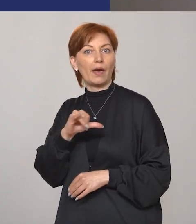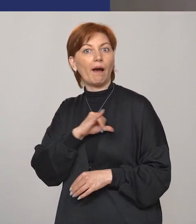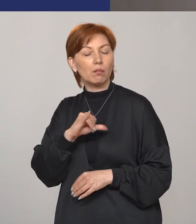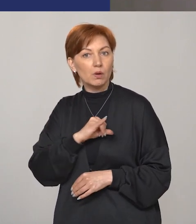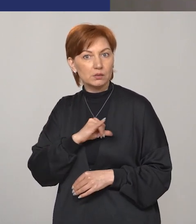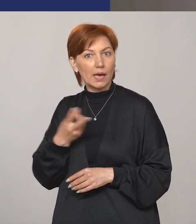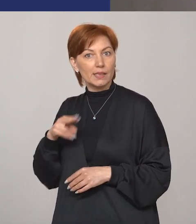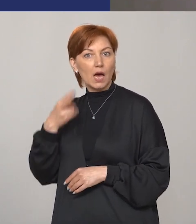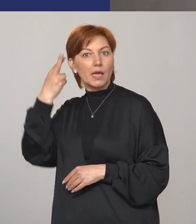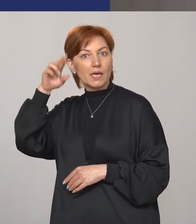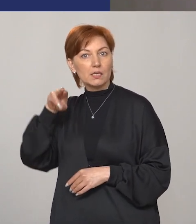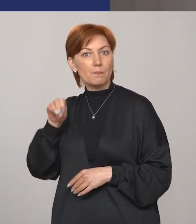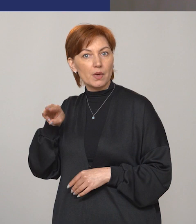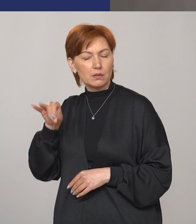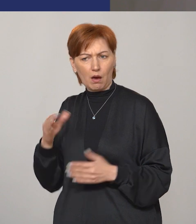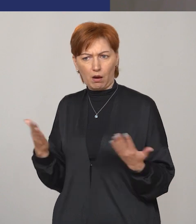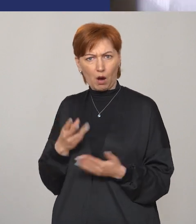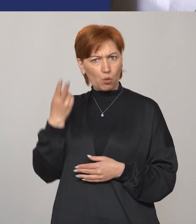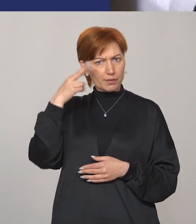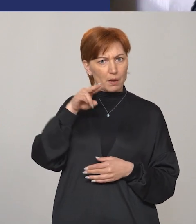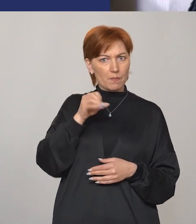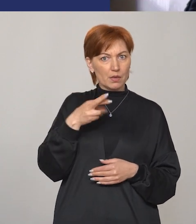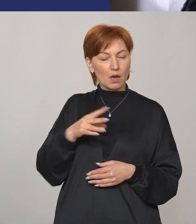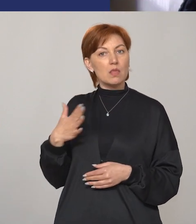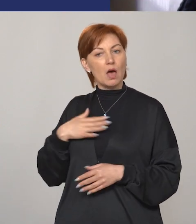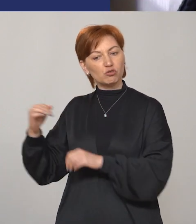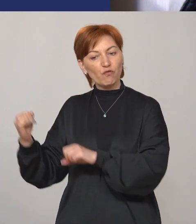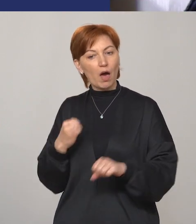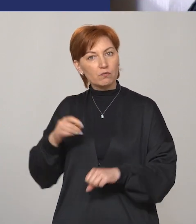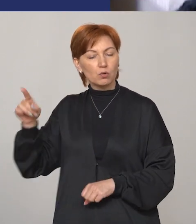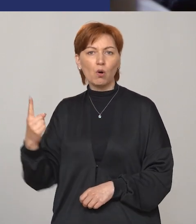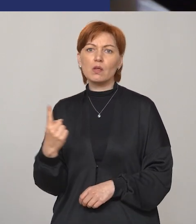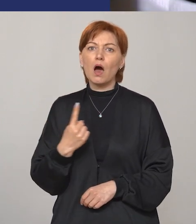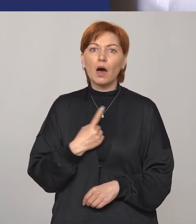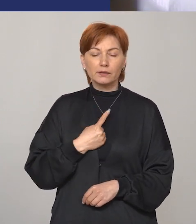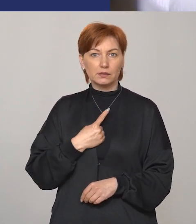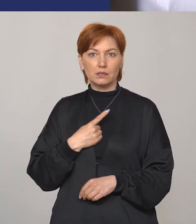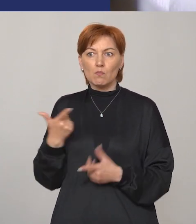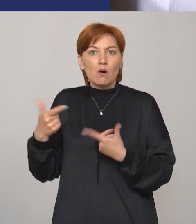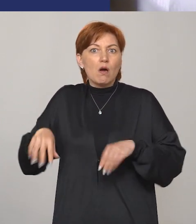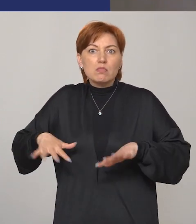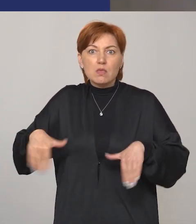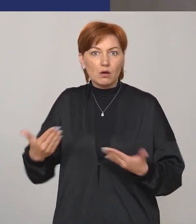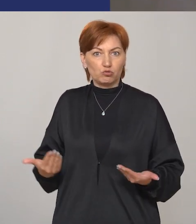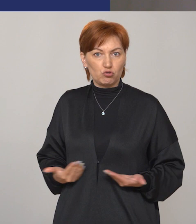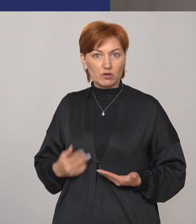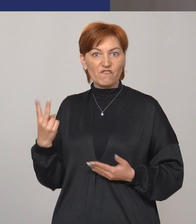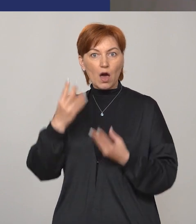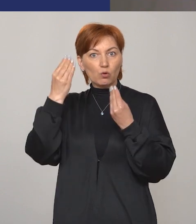Пети? Нашего дворника. Он совсем один, и ему даже негде жить. 2-ю неделю в коптерке ночует.